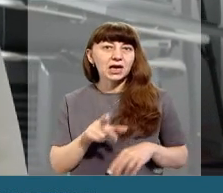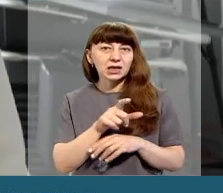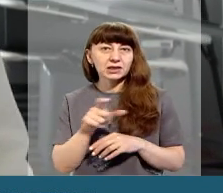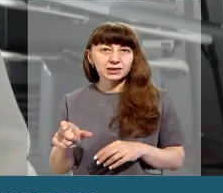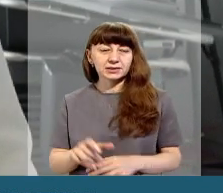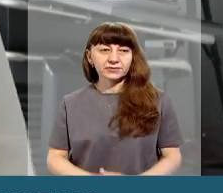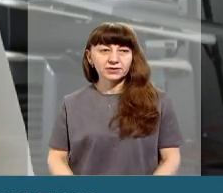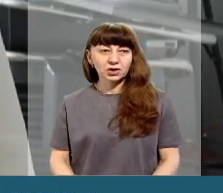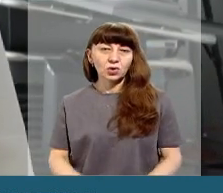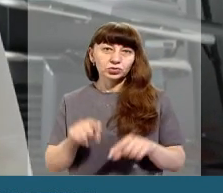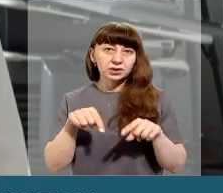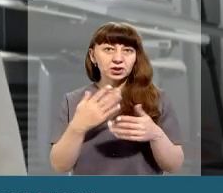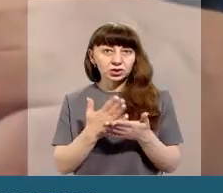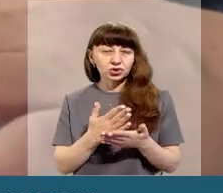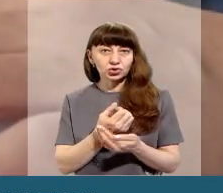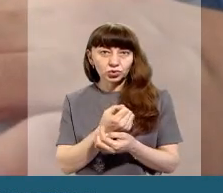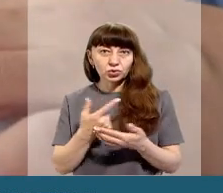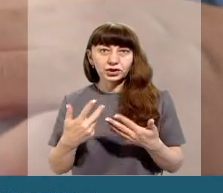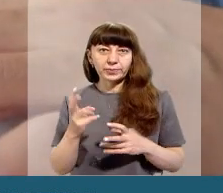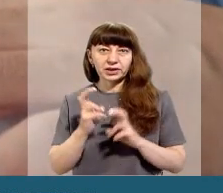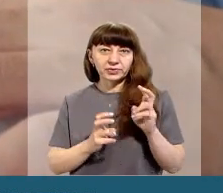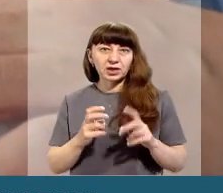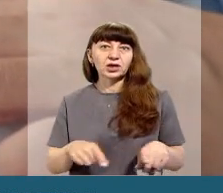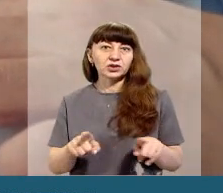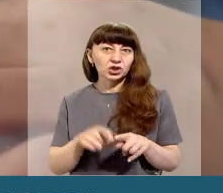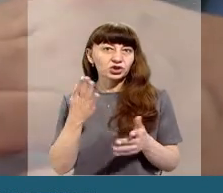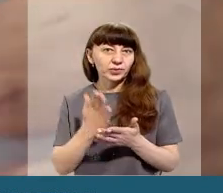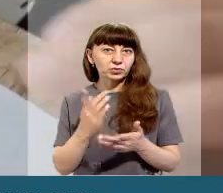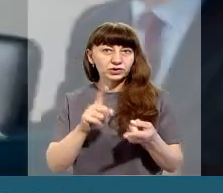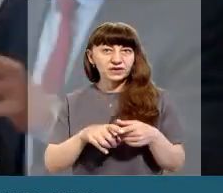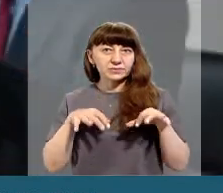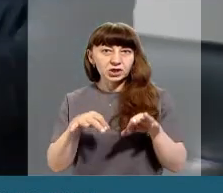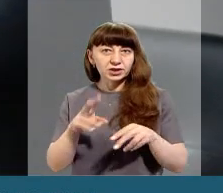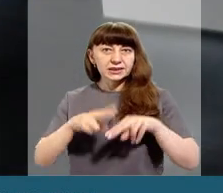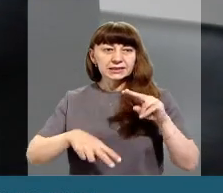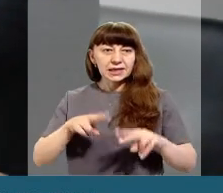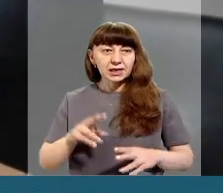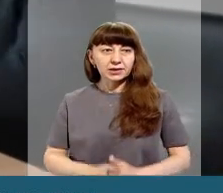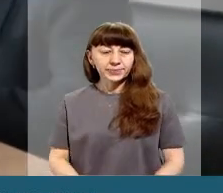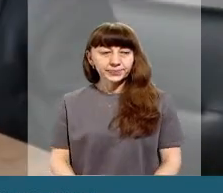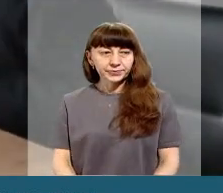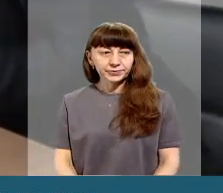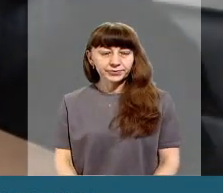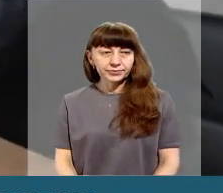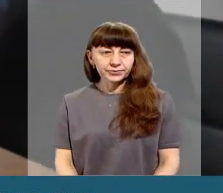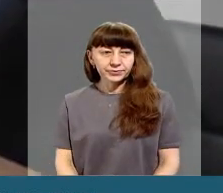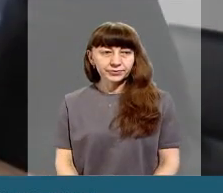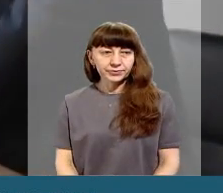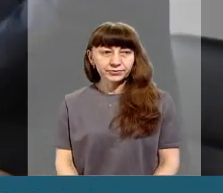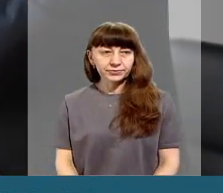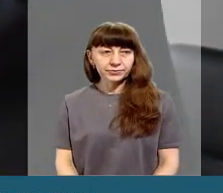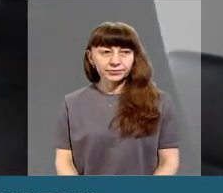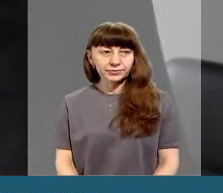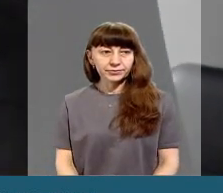болашақ құруға да септігін тигізеді. Шара соңында екі жақты тарап алдағы жоспарды пысықтап, өңірдің инновациялық әлеуетін дамытуға